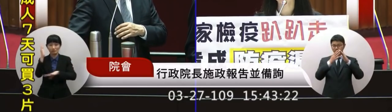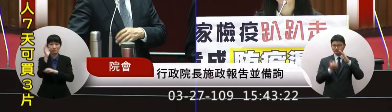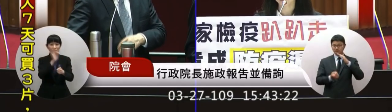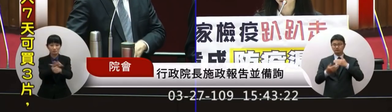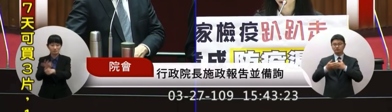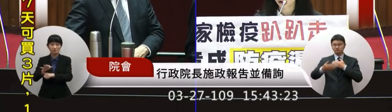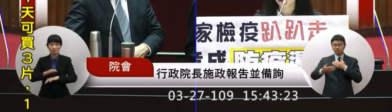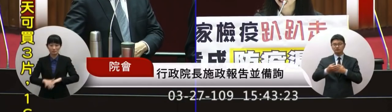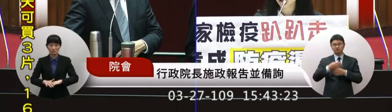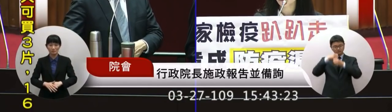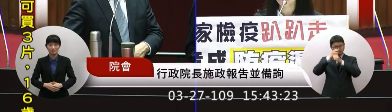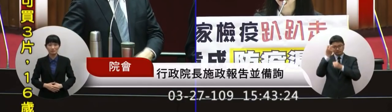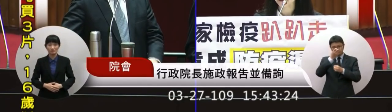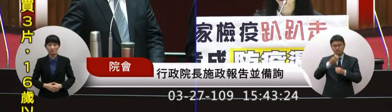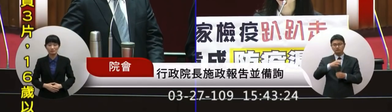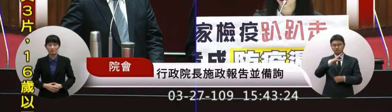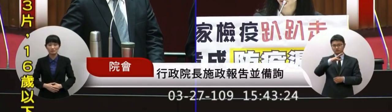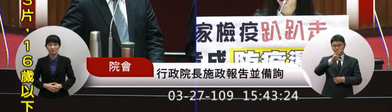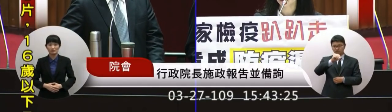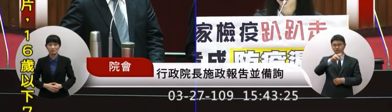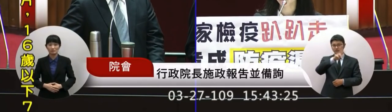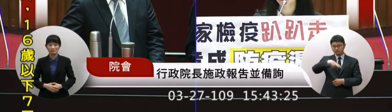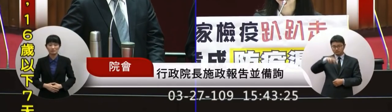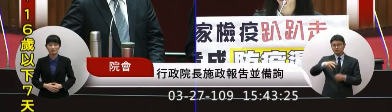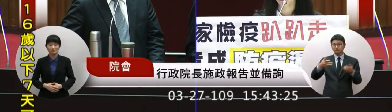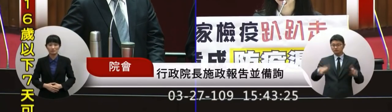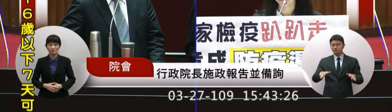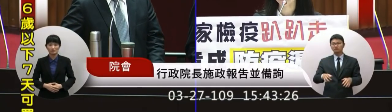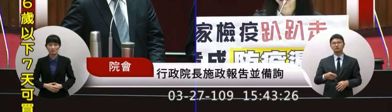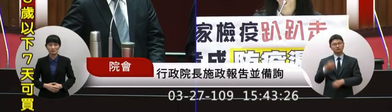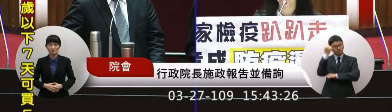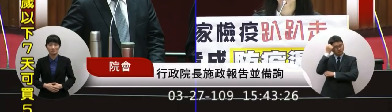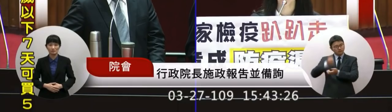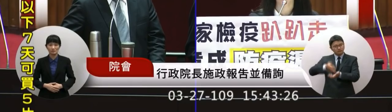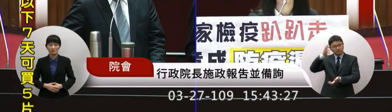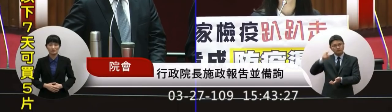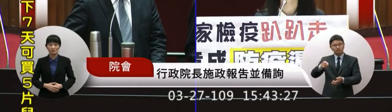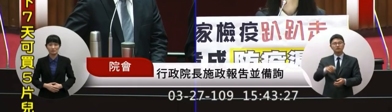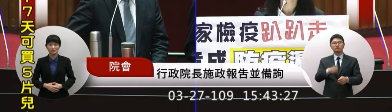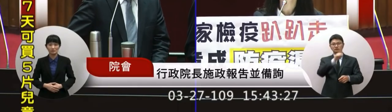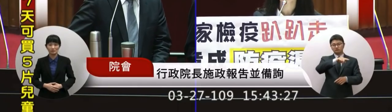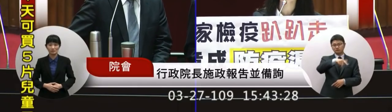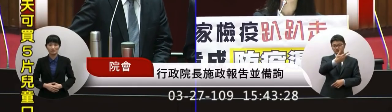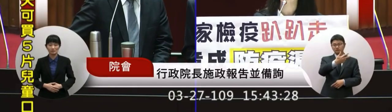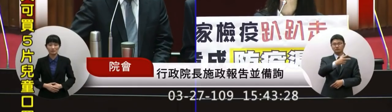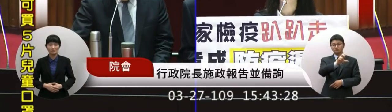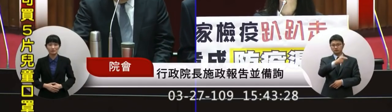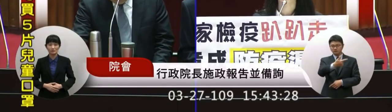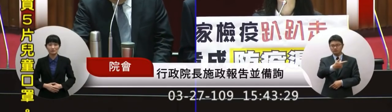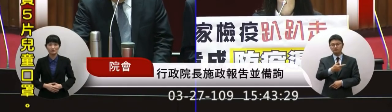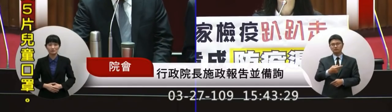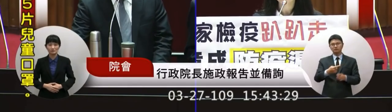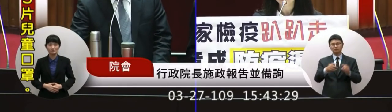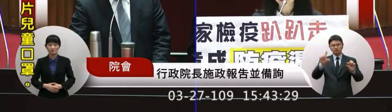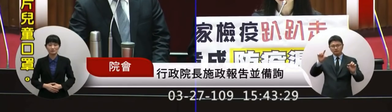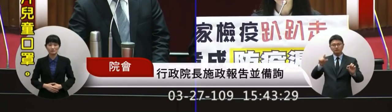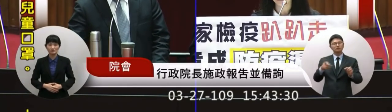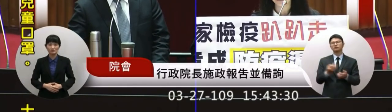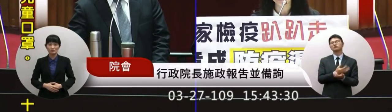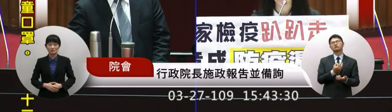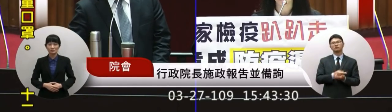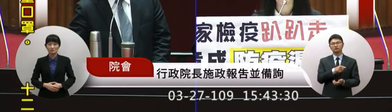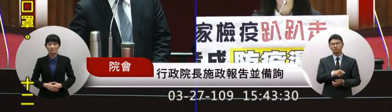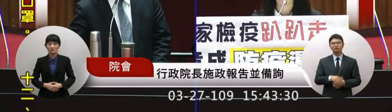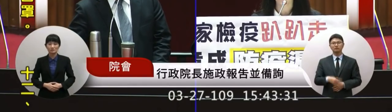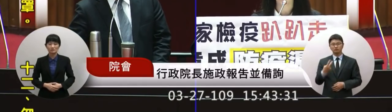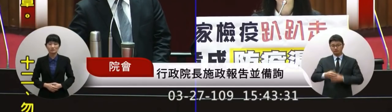的有87000多人哦，但是我们防疫旅馆所能提供的量只有1776人哦，所以是远远的不足哦。那甚至